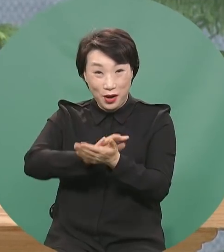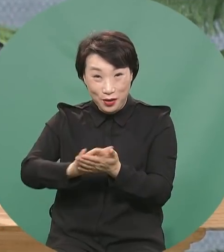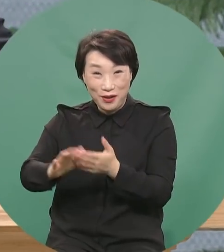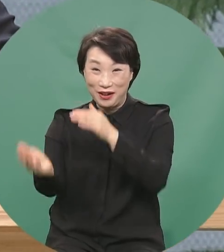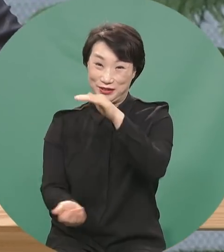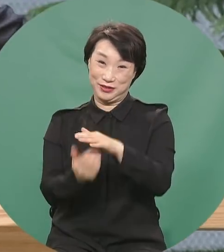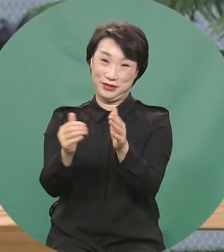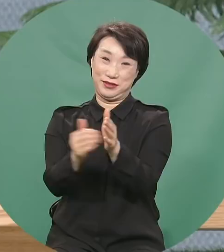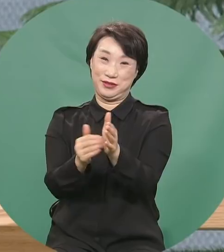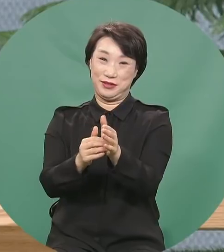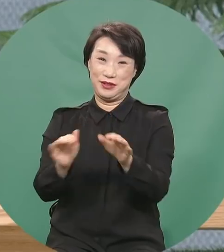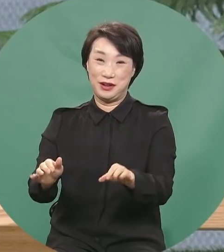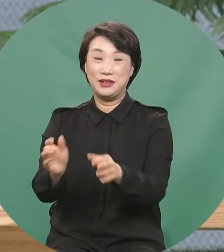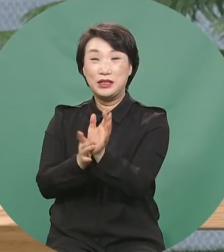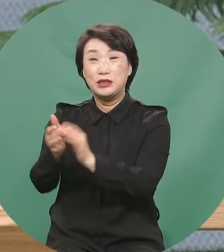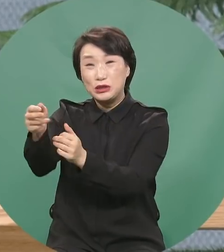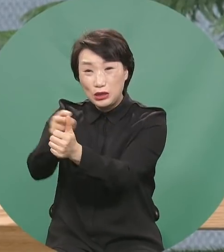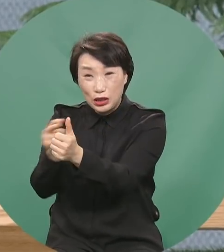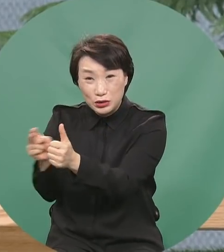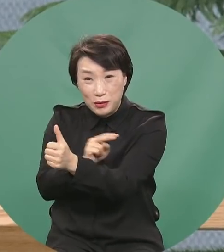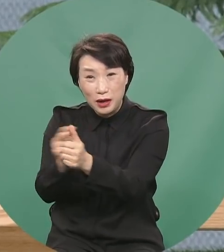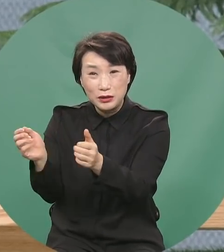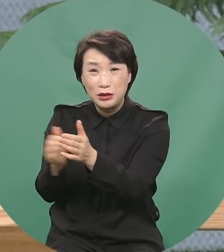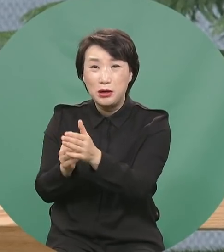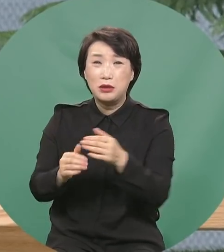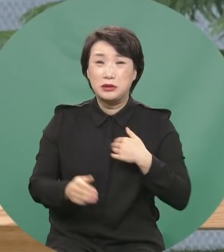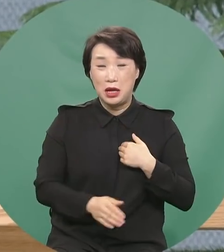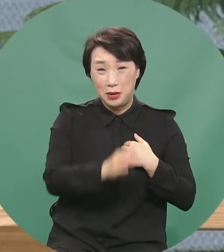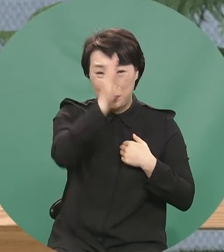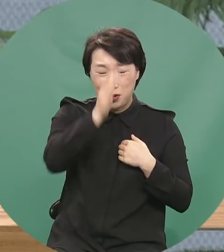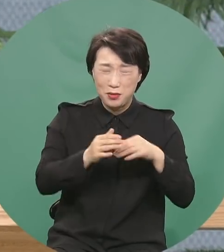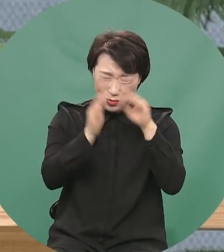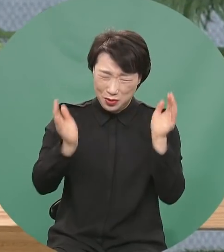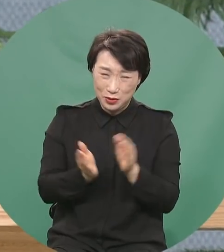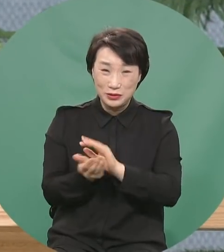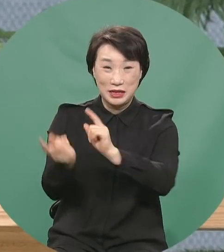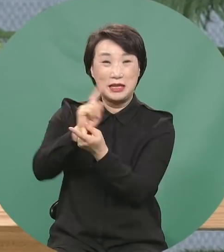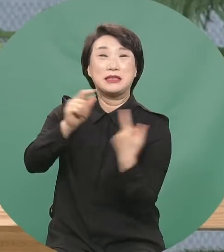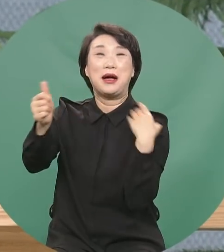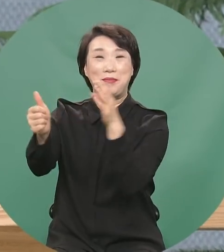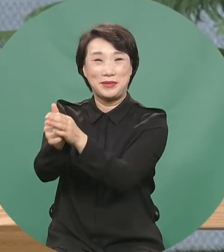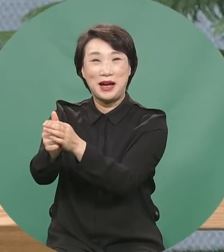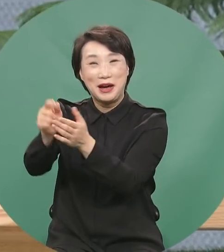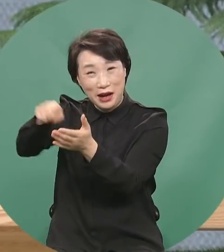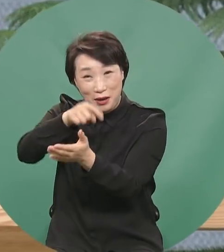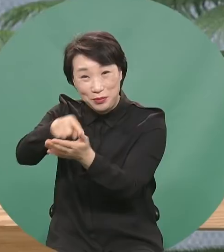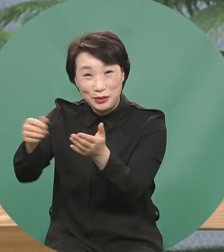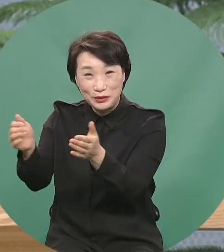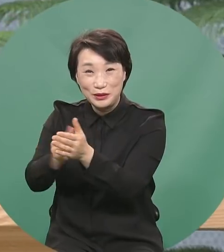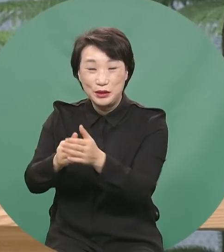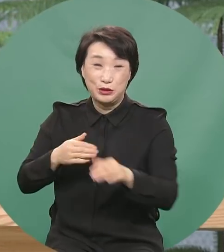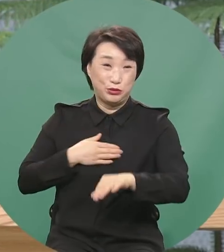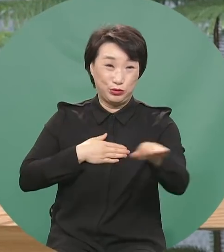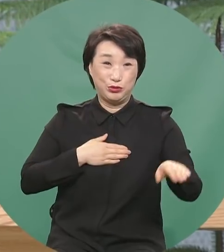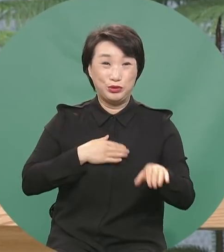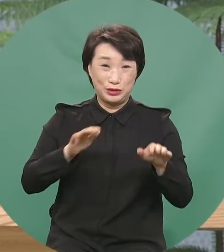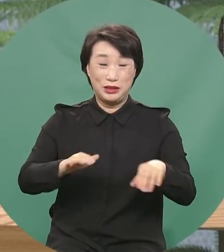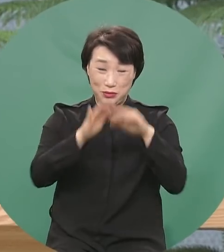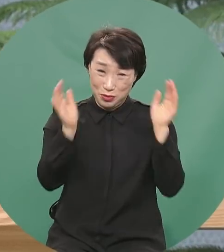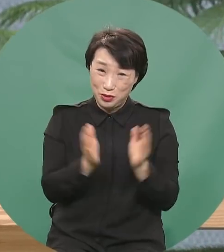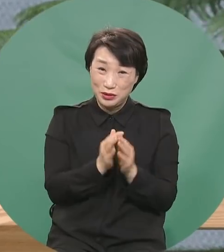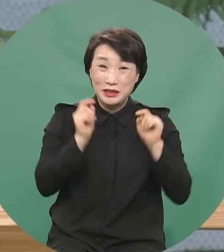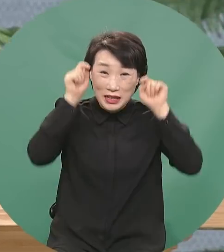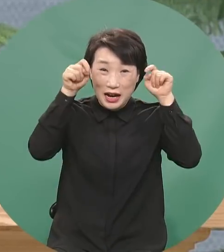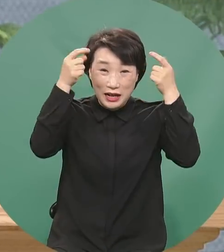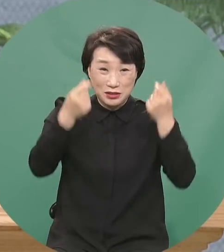이루어졌다. 그가 채찍에 맞음으로 내 질병을 담당해 가 버렸다. 우리는 가양